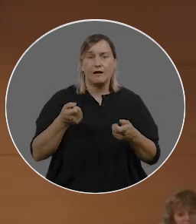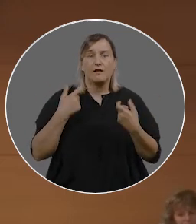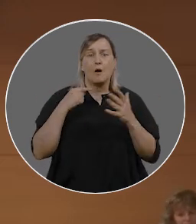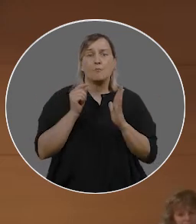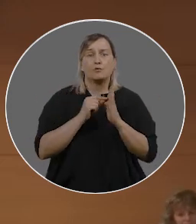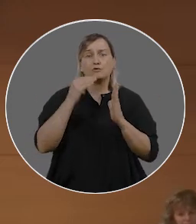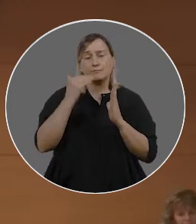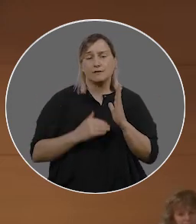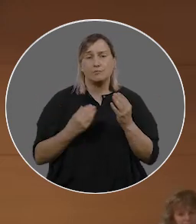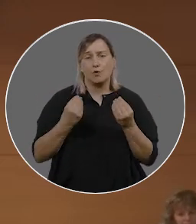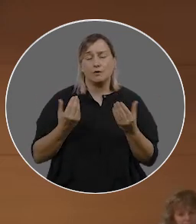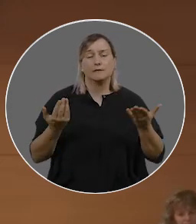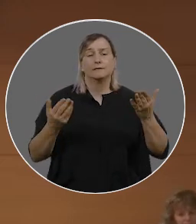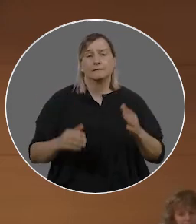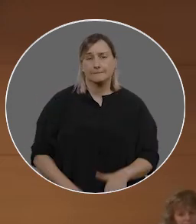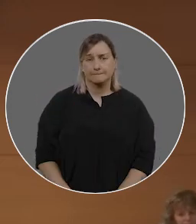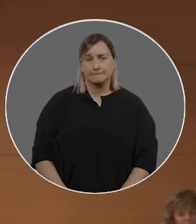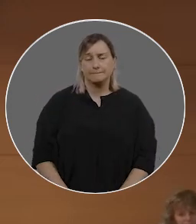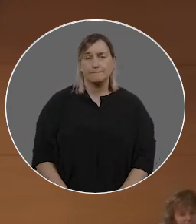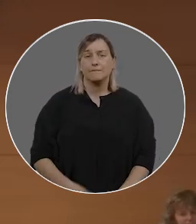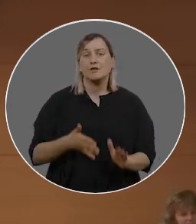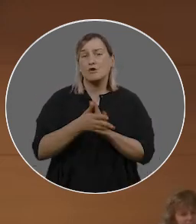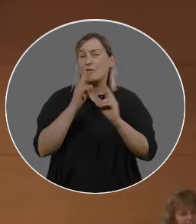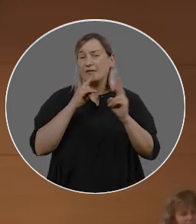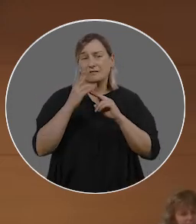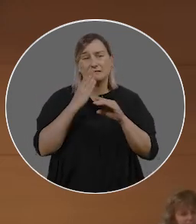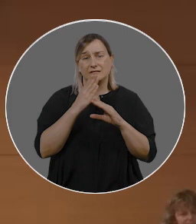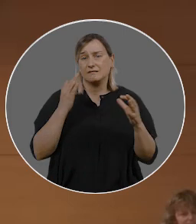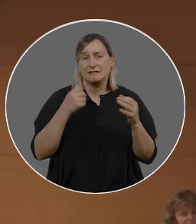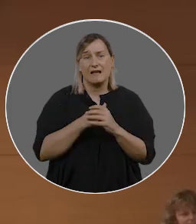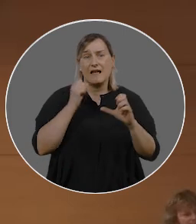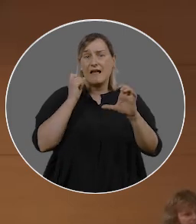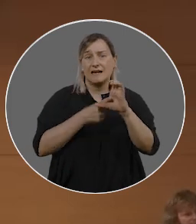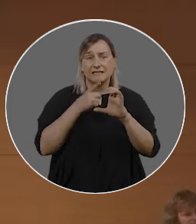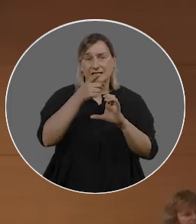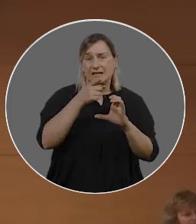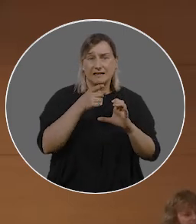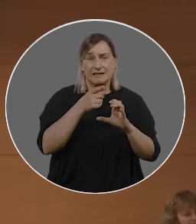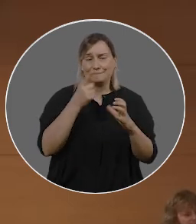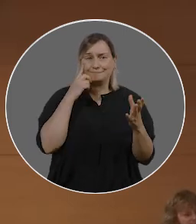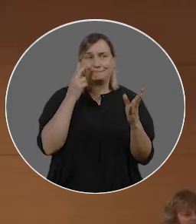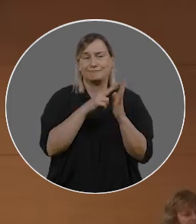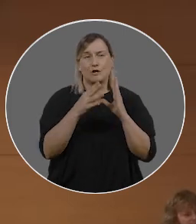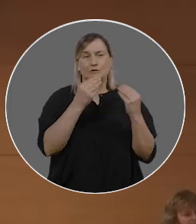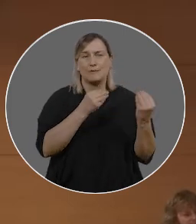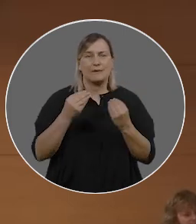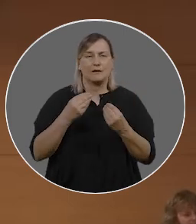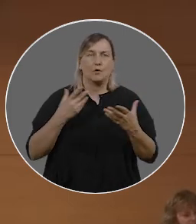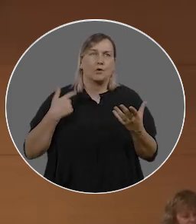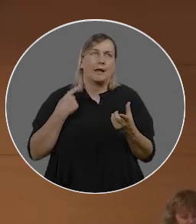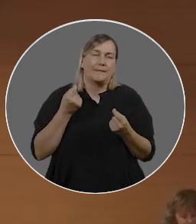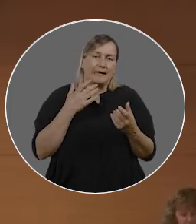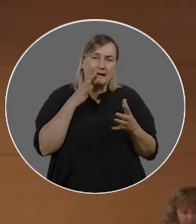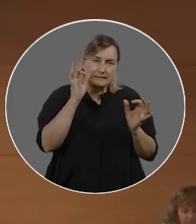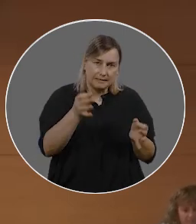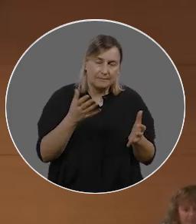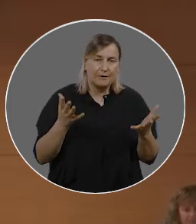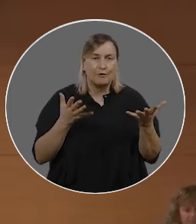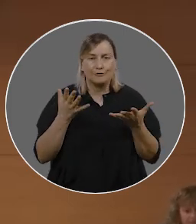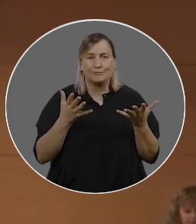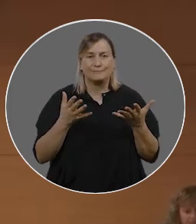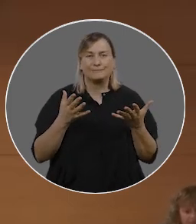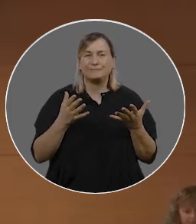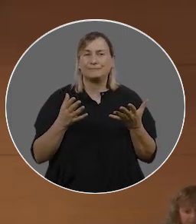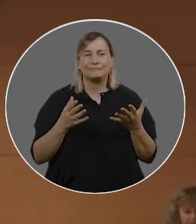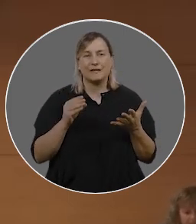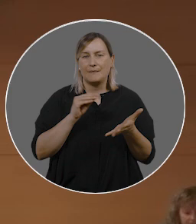i fa baixar la puntuació moltíssim. Jo sempre he dit que els Excels aquests no reflecteixen, home, una mica sí,